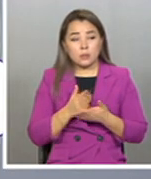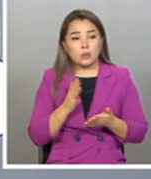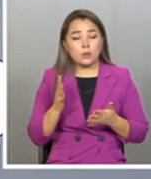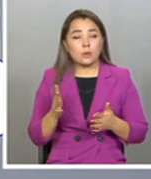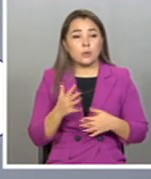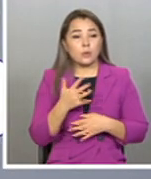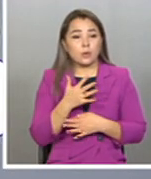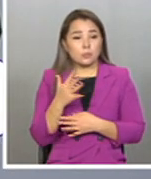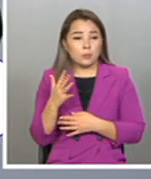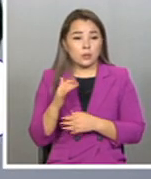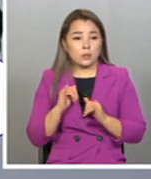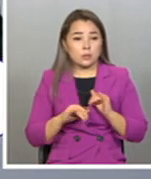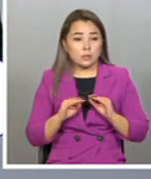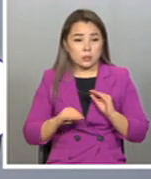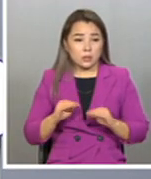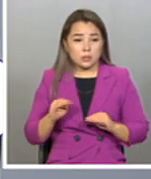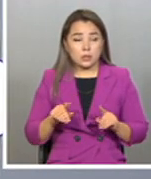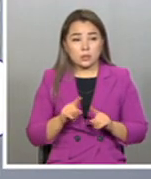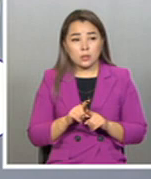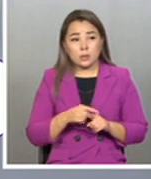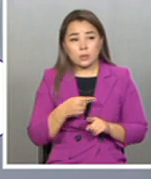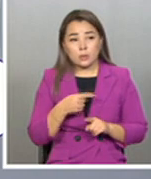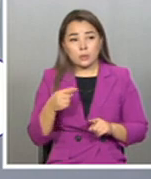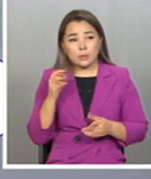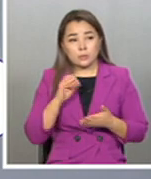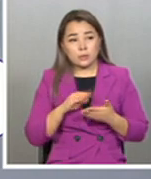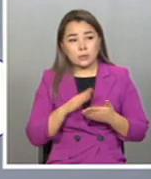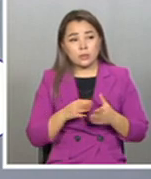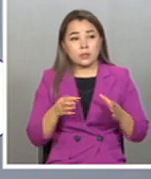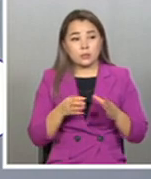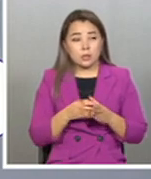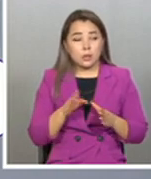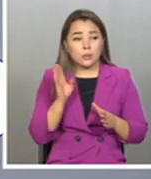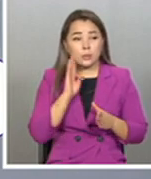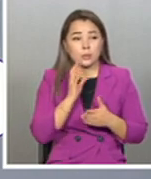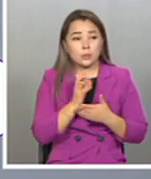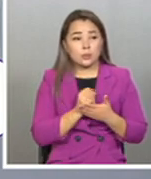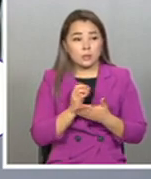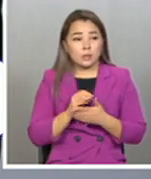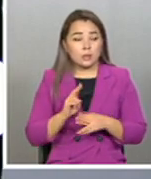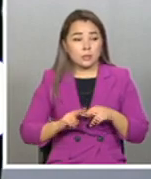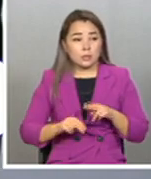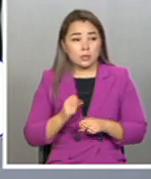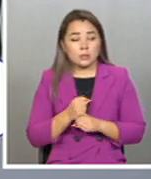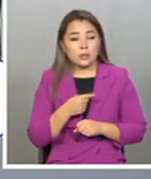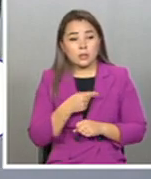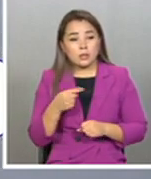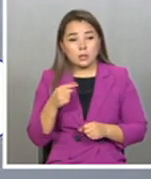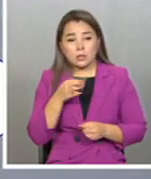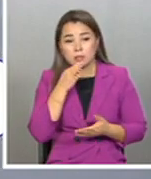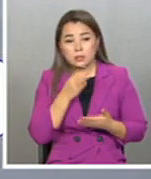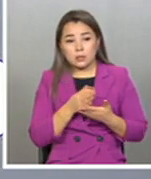көбейту ол өзіндік оң әсерін тигізсе, ал су қоймаларын салу кер әсерін тигізеді.